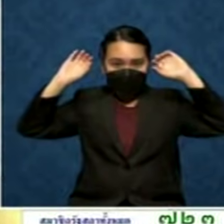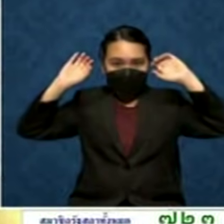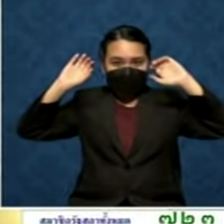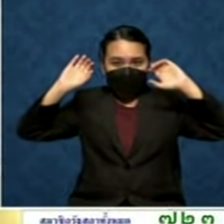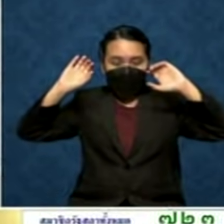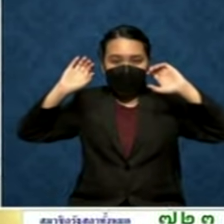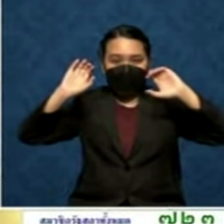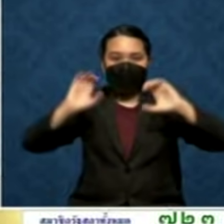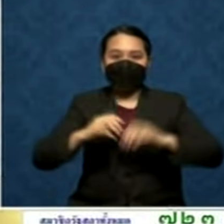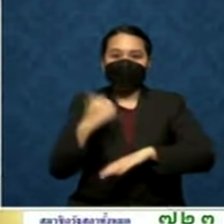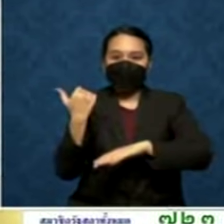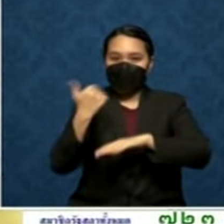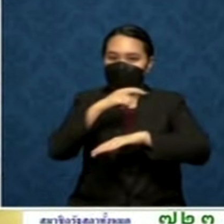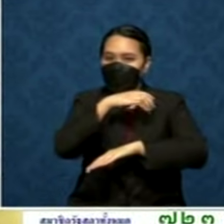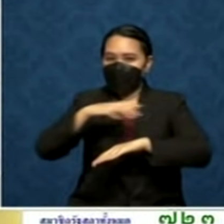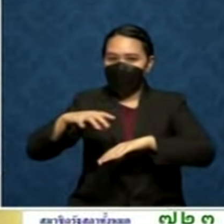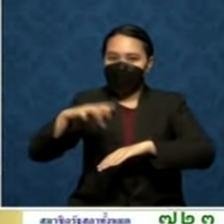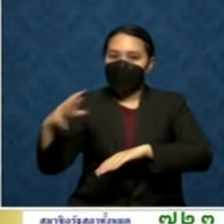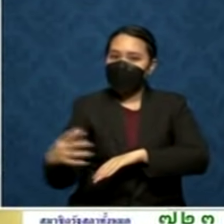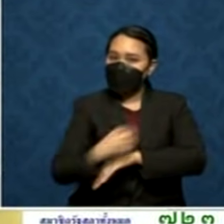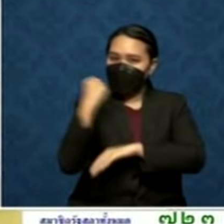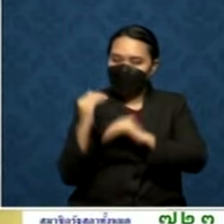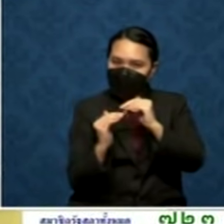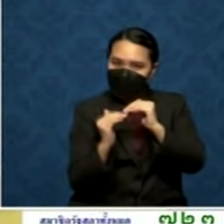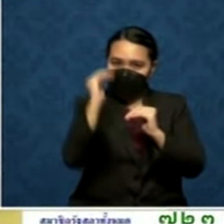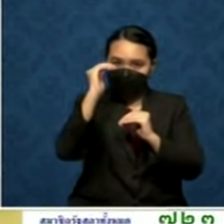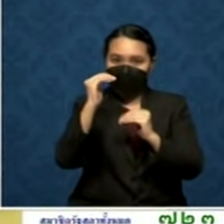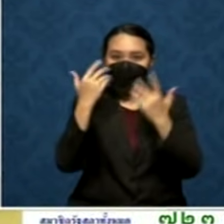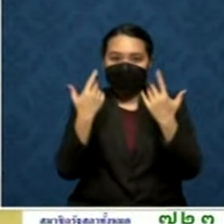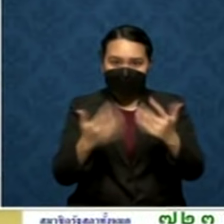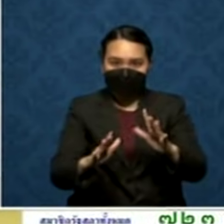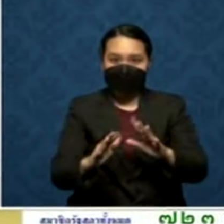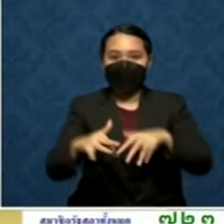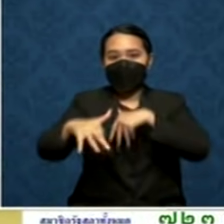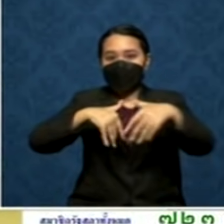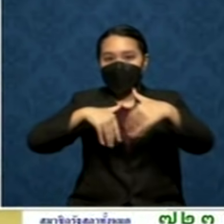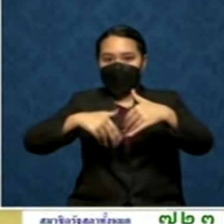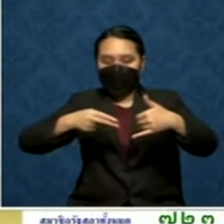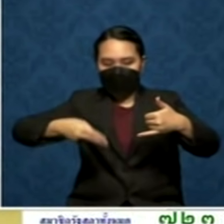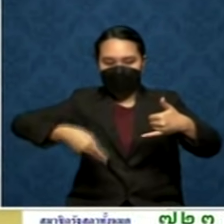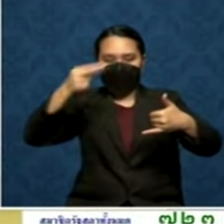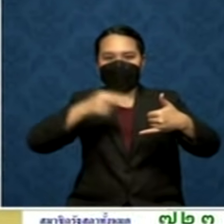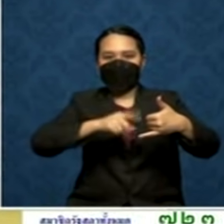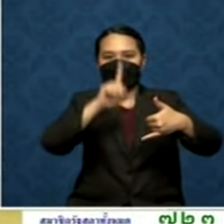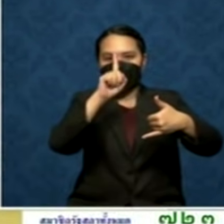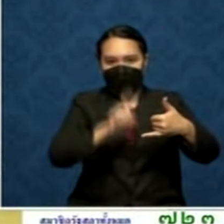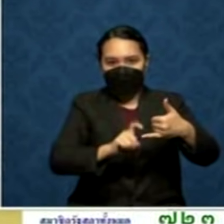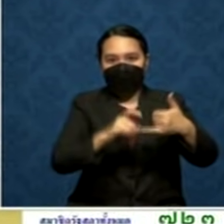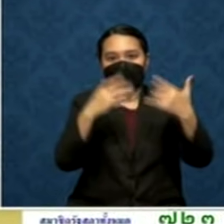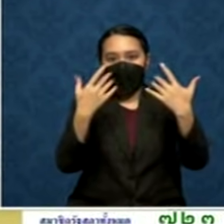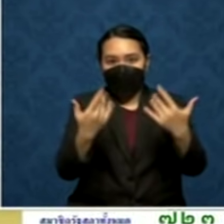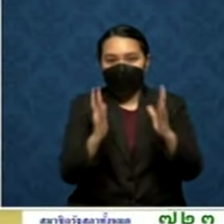แม้ในยามกระทั่งที่เพื่อนร่วมชาติของเราถูกยิงตายการข้างถนนก็ไม่ต้องมีคน